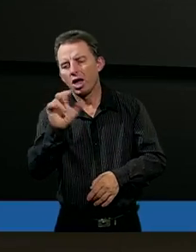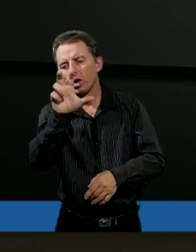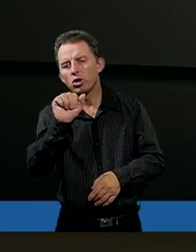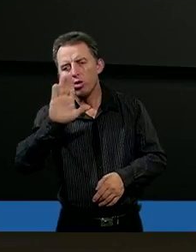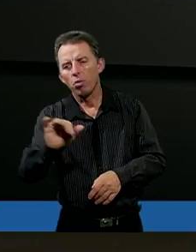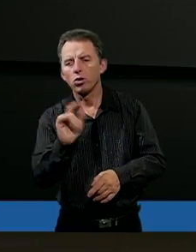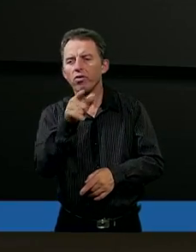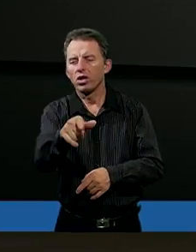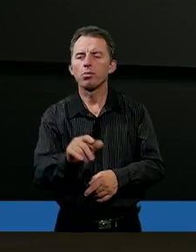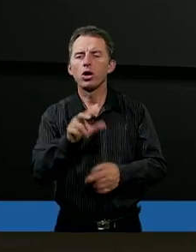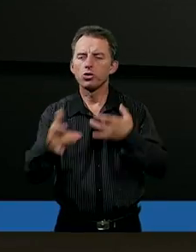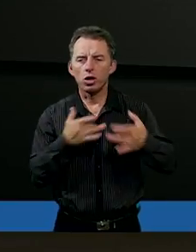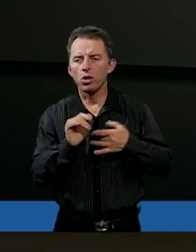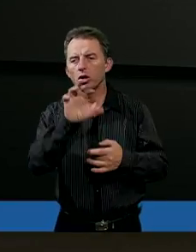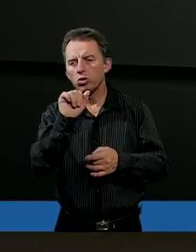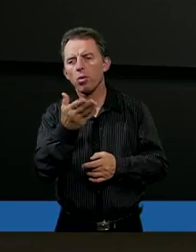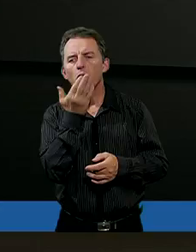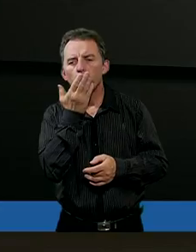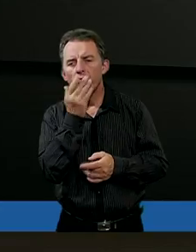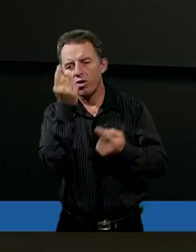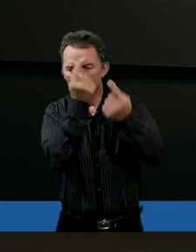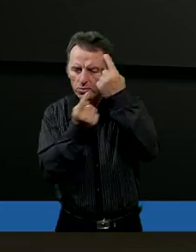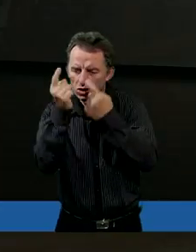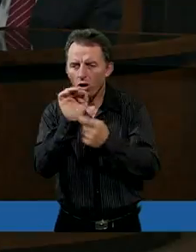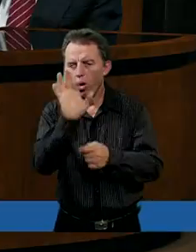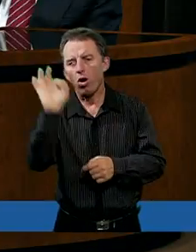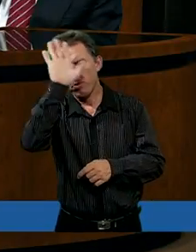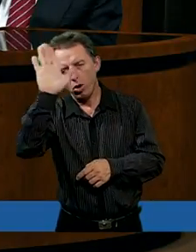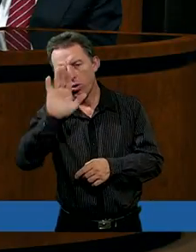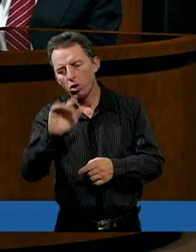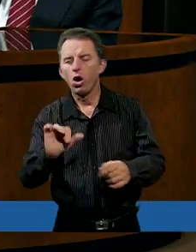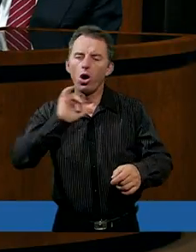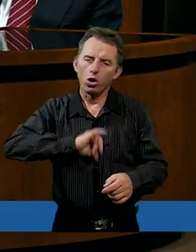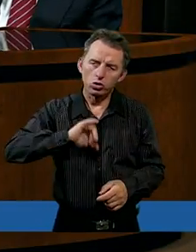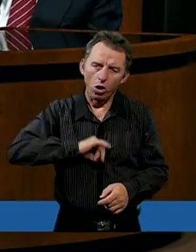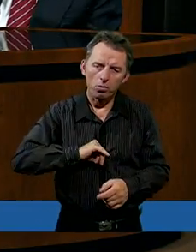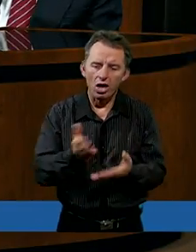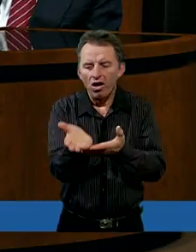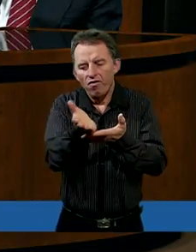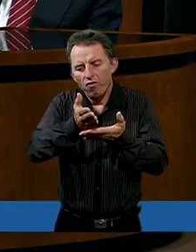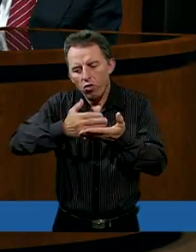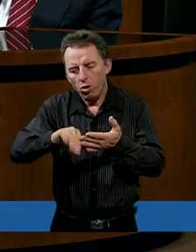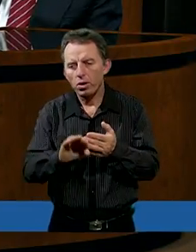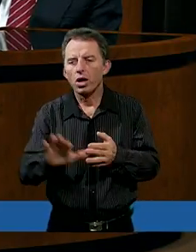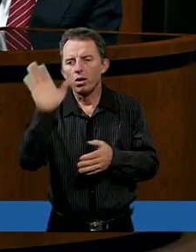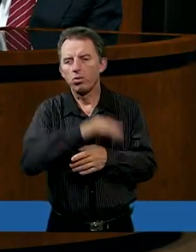tym cierpieniu Hiob mówił i myślał o Bogu i o sobie wobec Boga? No przede